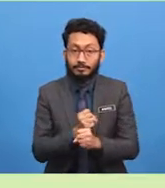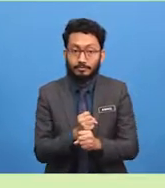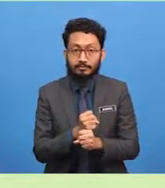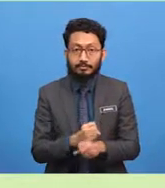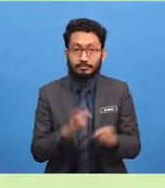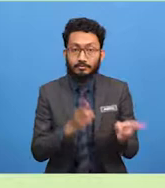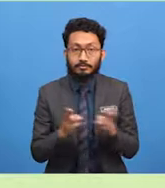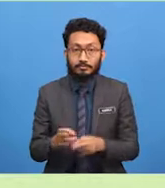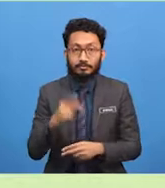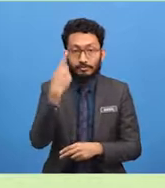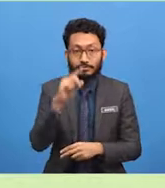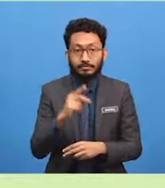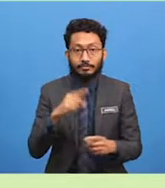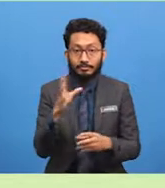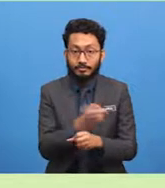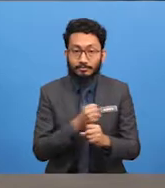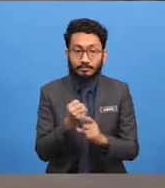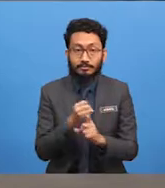mencapai matlamat sesebuah organisasi.